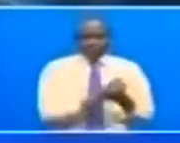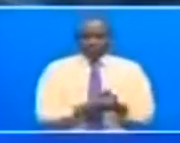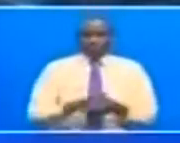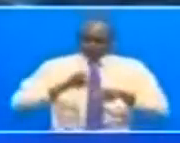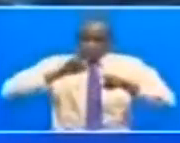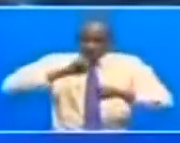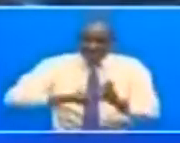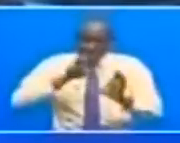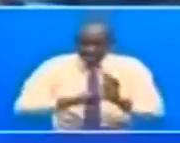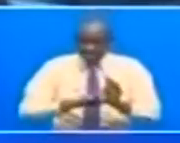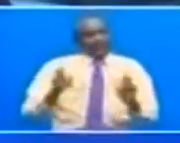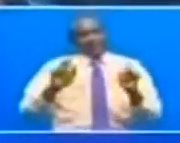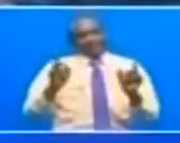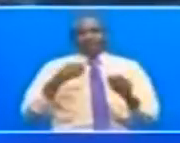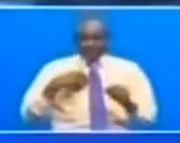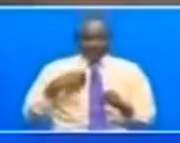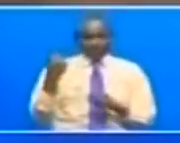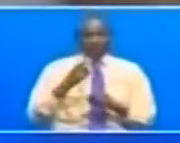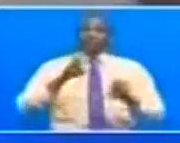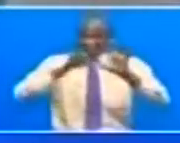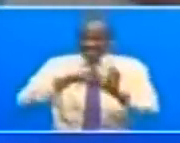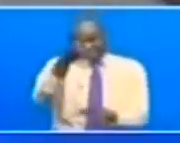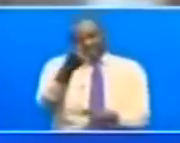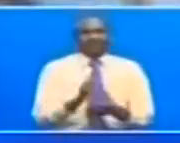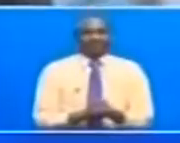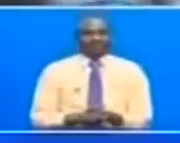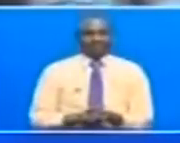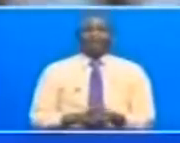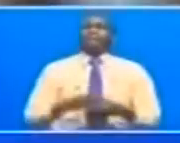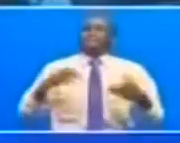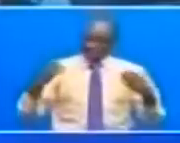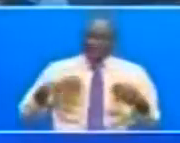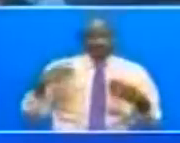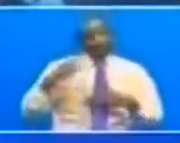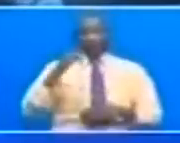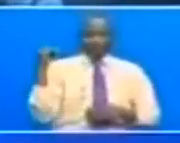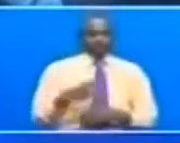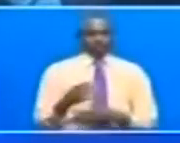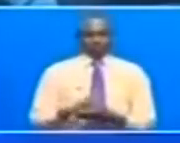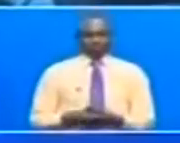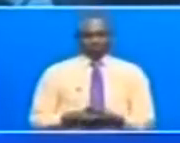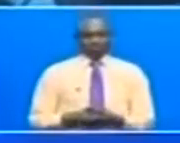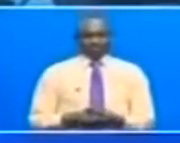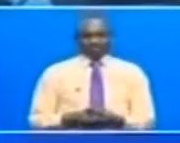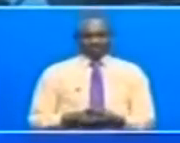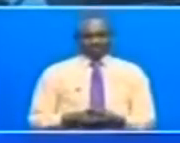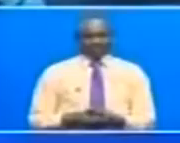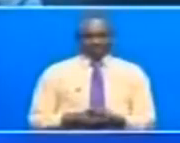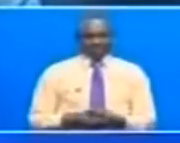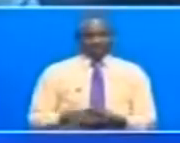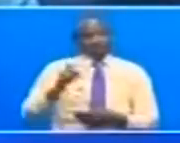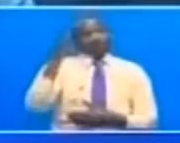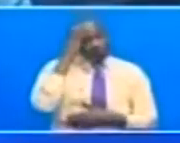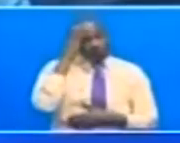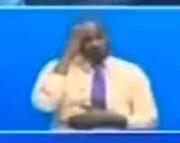Akakalia. Mbele yangu namna hii. Watu, we, na gari ya Amerika.